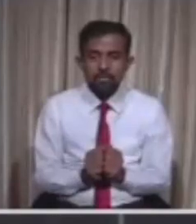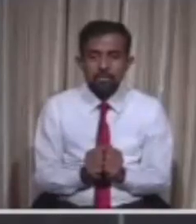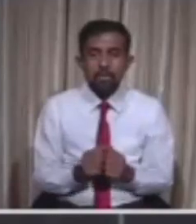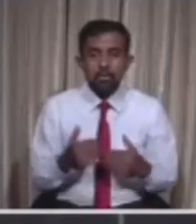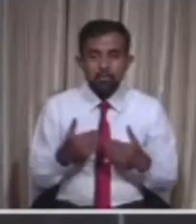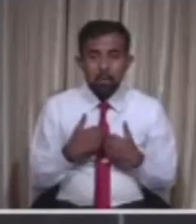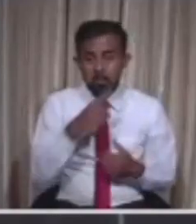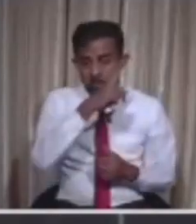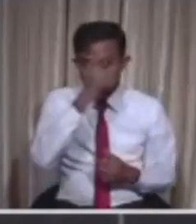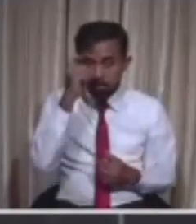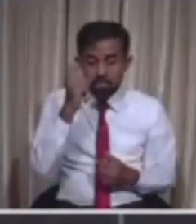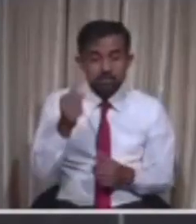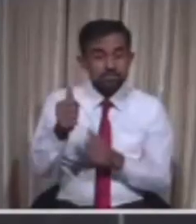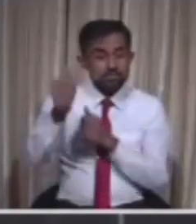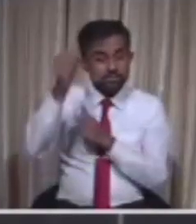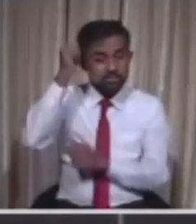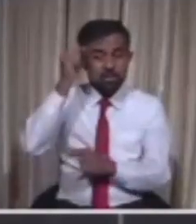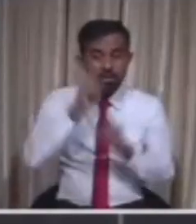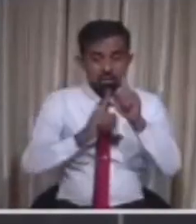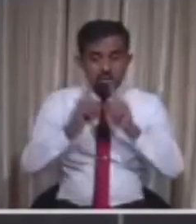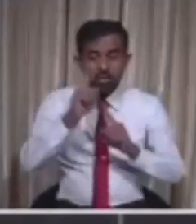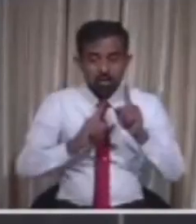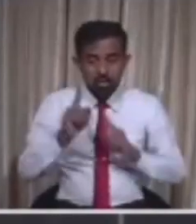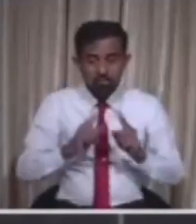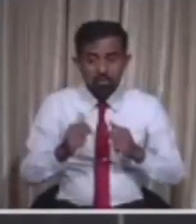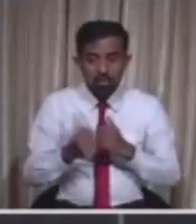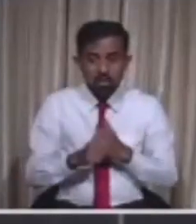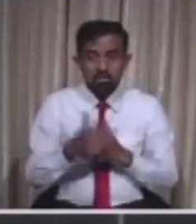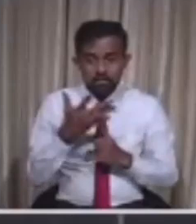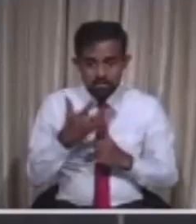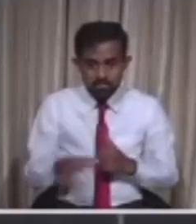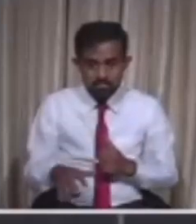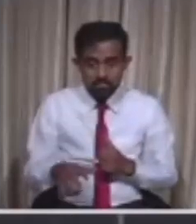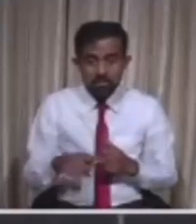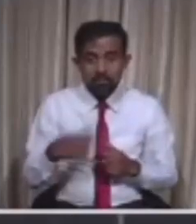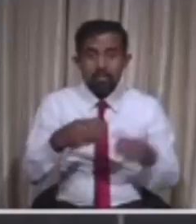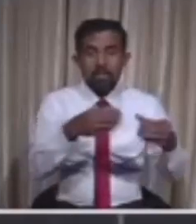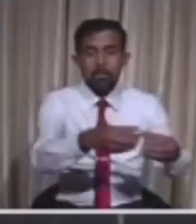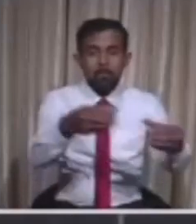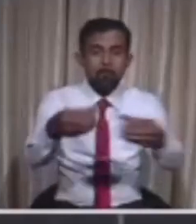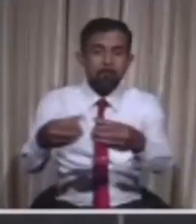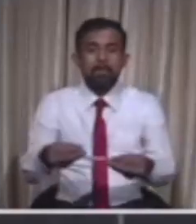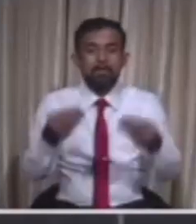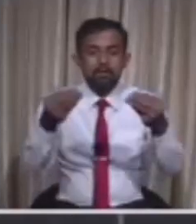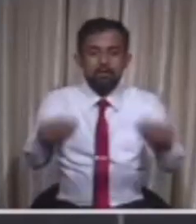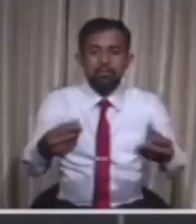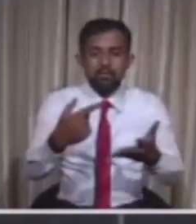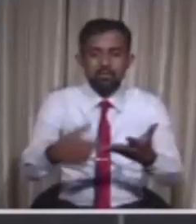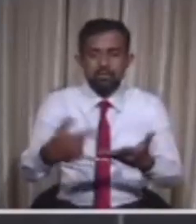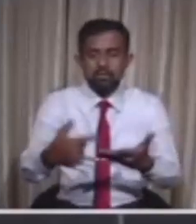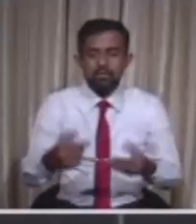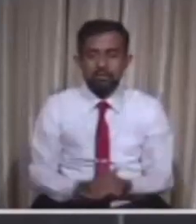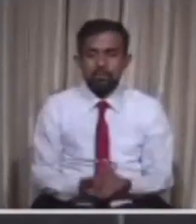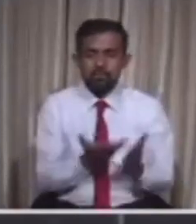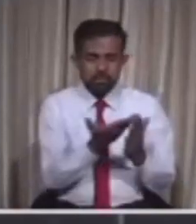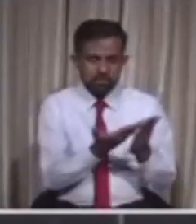මම මාස ගාණක් ඊට කලින් සාකච්ඡා කරලා නිර්මාණය කරපු දෙයක් අනිත් පක්ෂවලට ලබා දීපු දෙයක් මේකේ